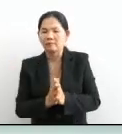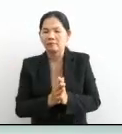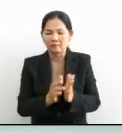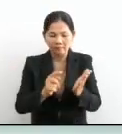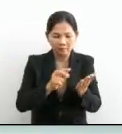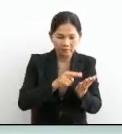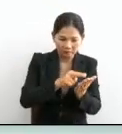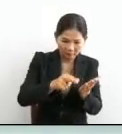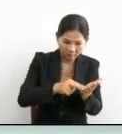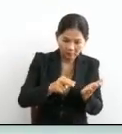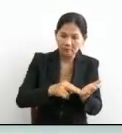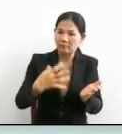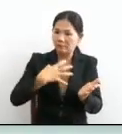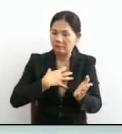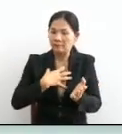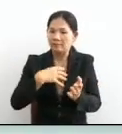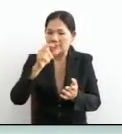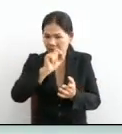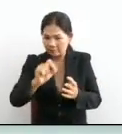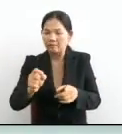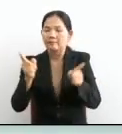ở bàn trầm trồ đầy rồi tới còn,